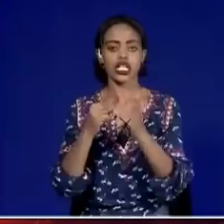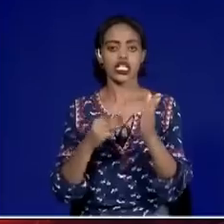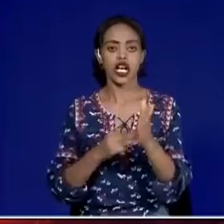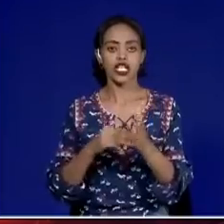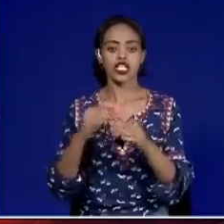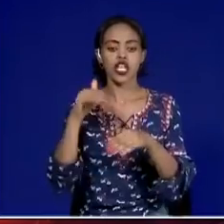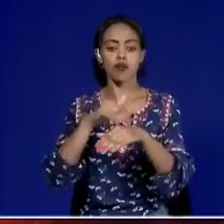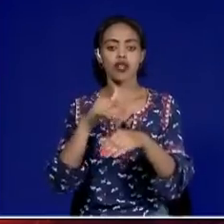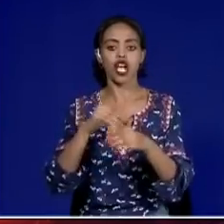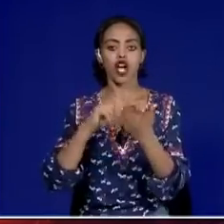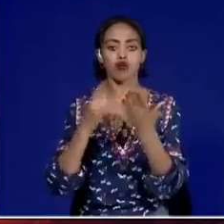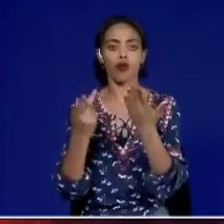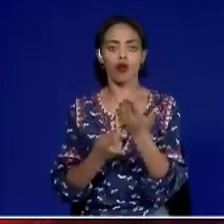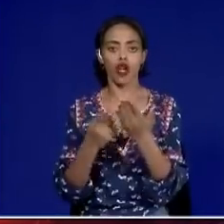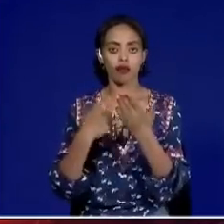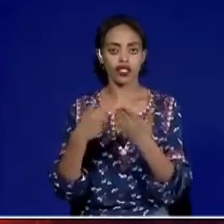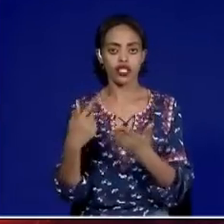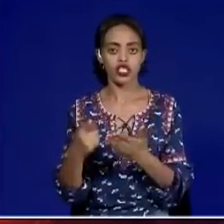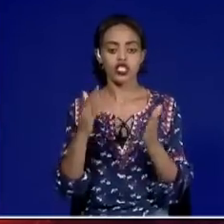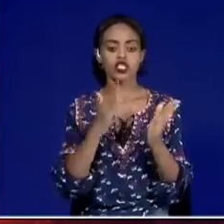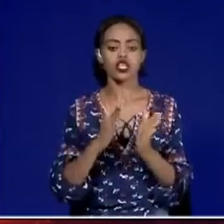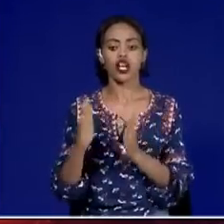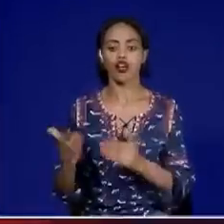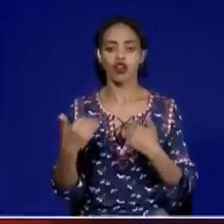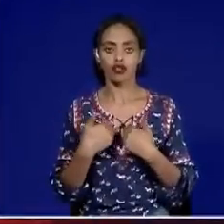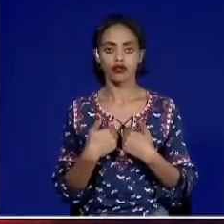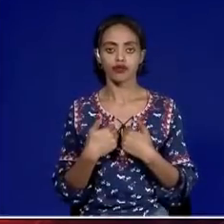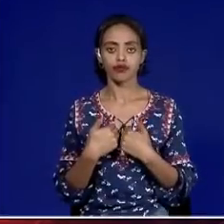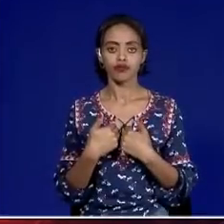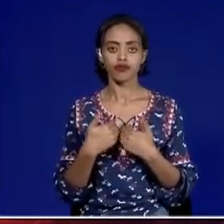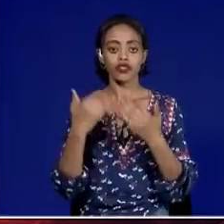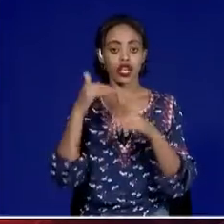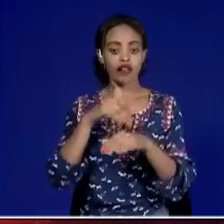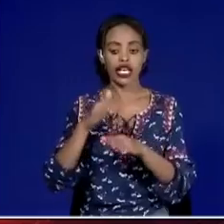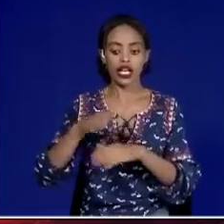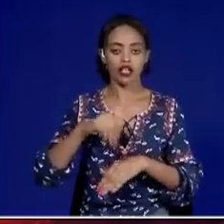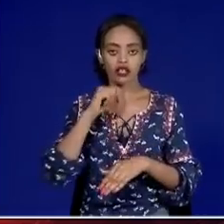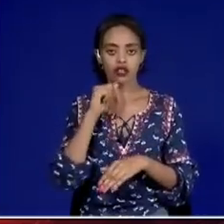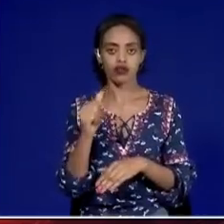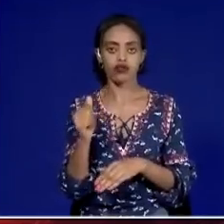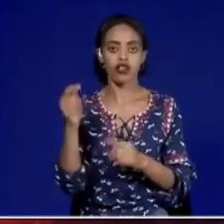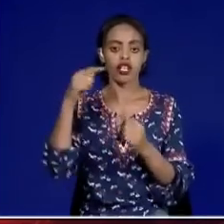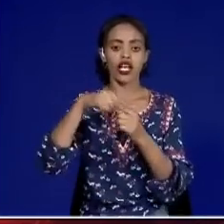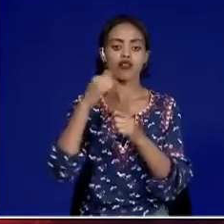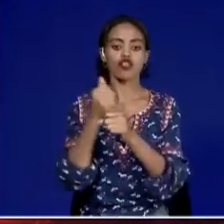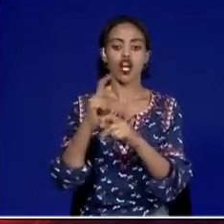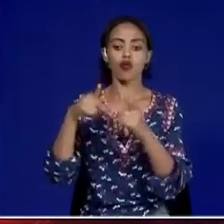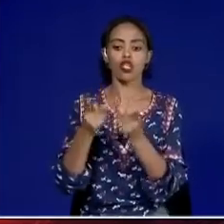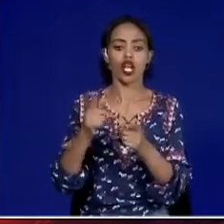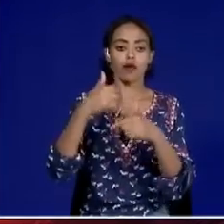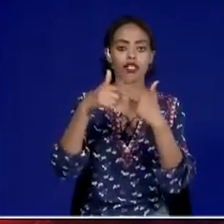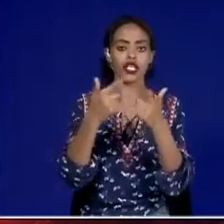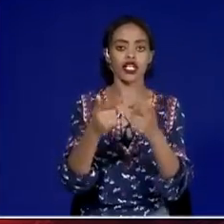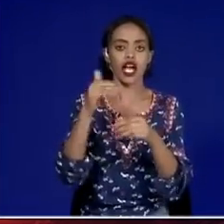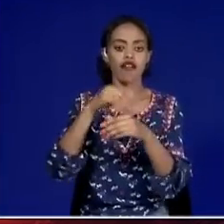እዚ ናይ ምላዓል ፕሮግራም ተዳልዩ እኒሀ። ኣብዚኣ ከይተርፍ ናብ ስራሕ ቦታና ምስከድና